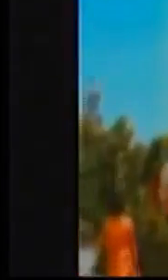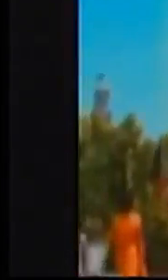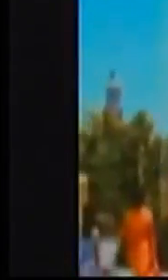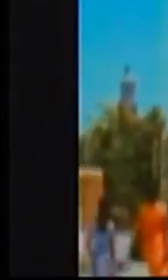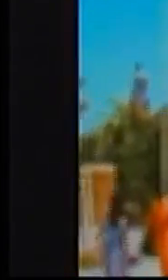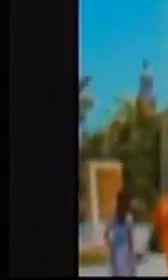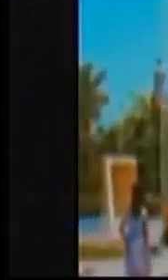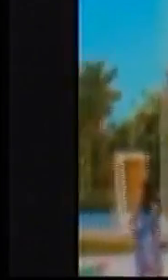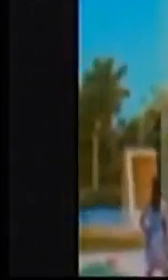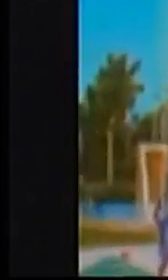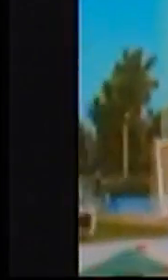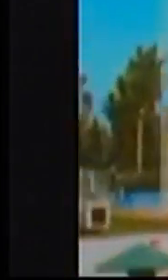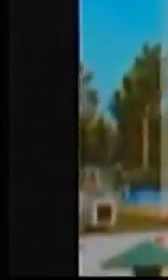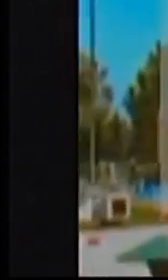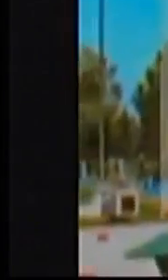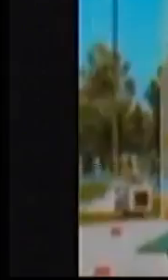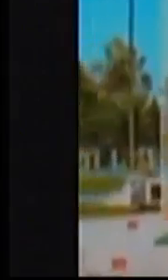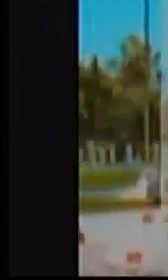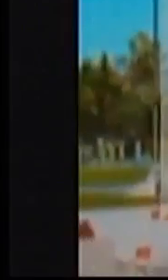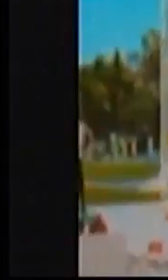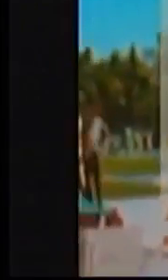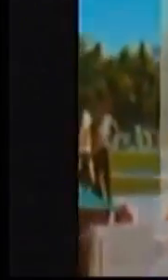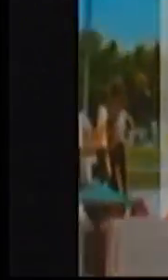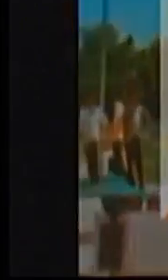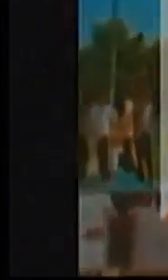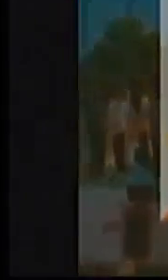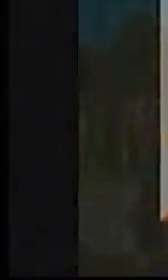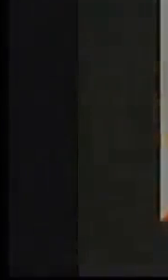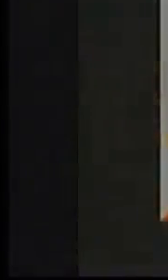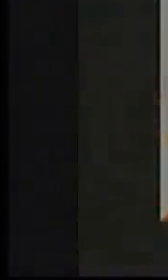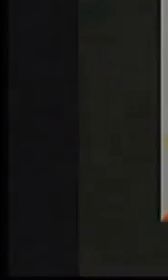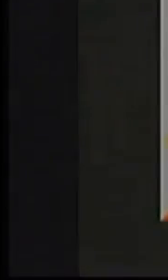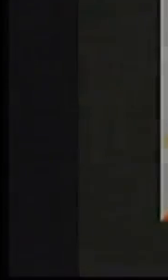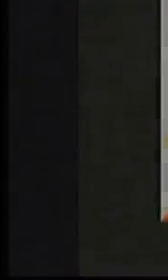mamatay daw dahil sa'yo.